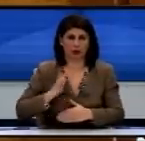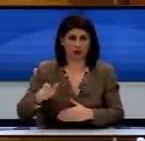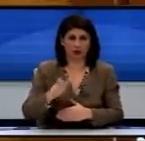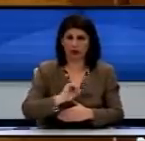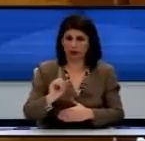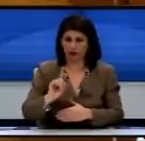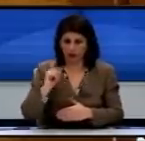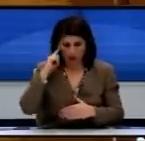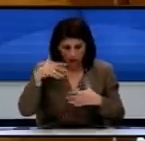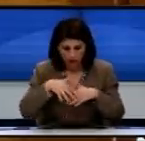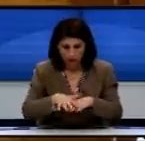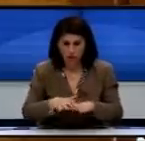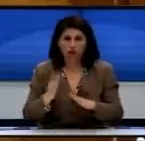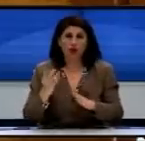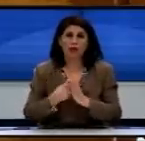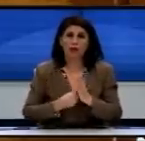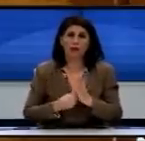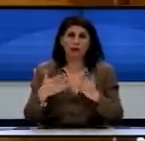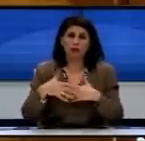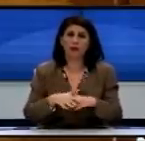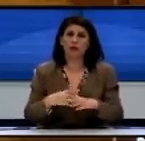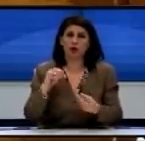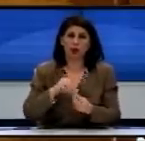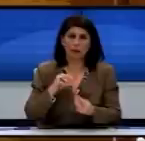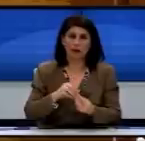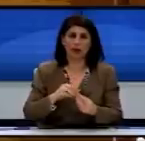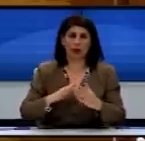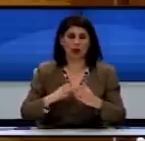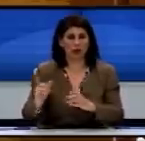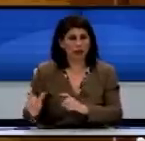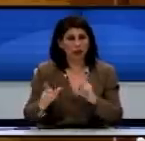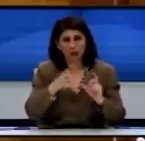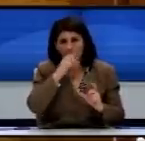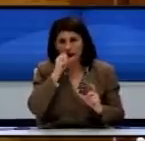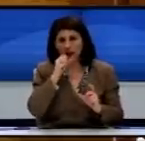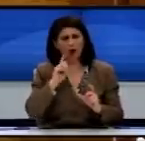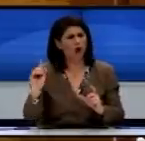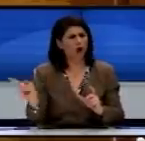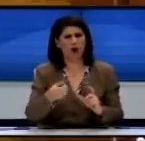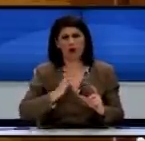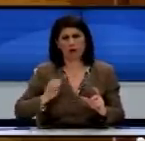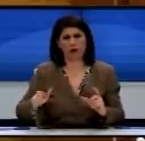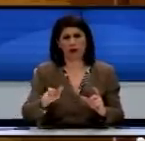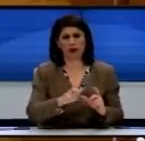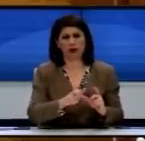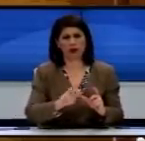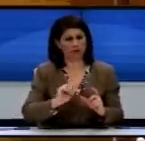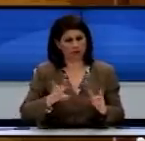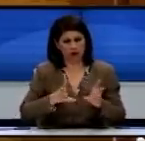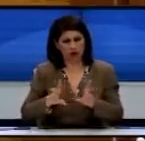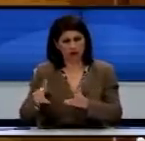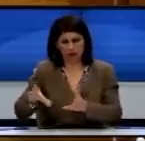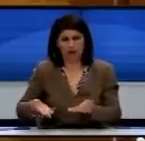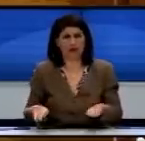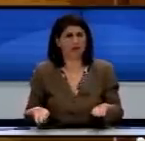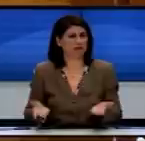δεν συμμορφώθηκαν στο βαθμό που συμμορφώθηκαν τον Απρίλιο και τον Μάιο. Όλοι οι πολίτες. Μην κοροϊδευόμαστε εδώ πέρα.